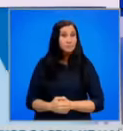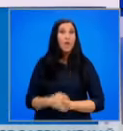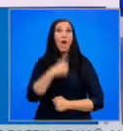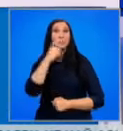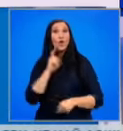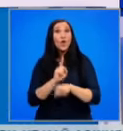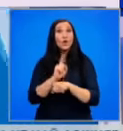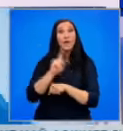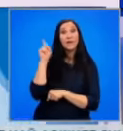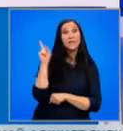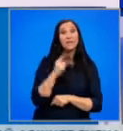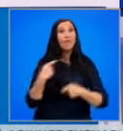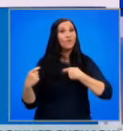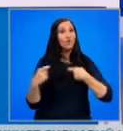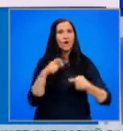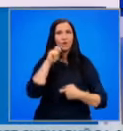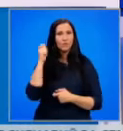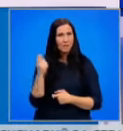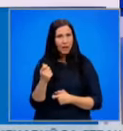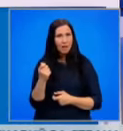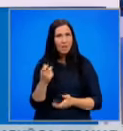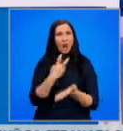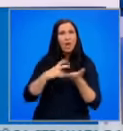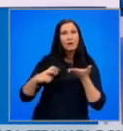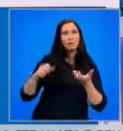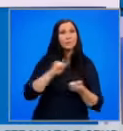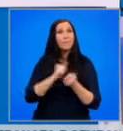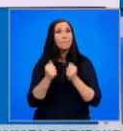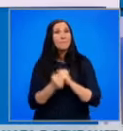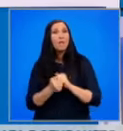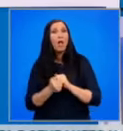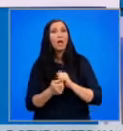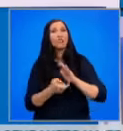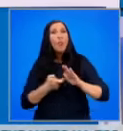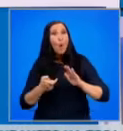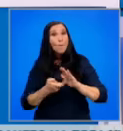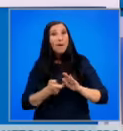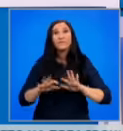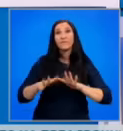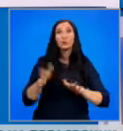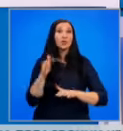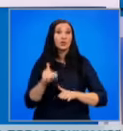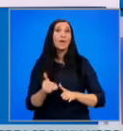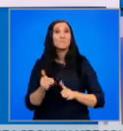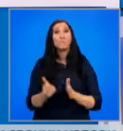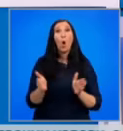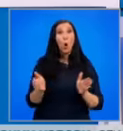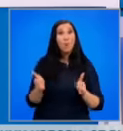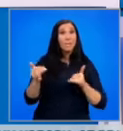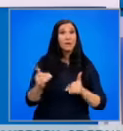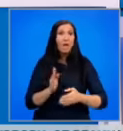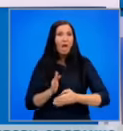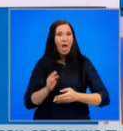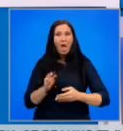В 111-я ден от войната в Украйна, изходът от битката за Донбас вероятно ще предопредели хода на целия